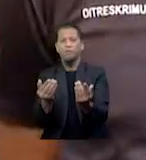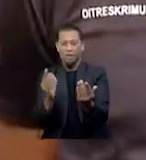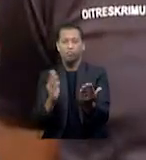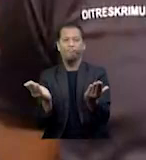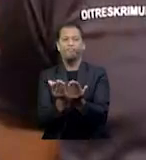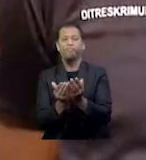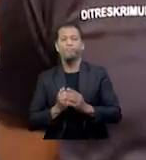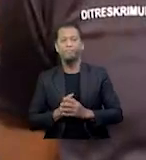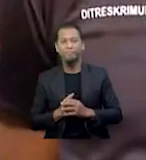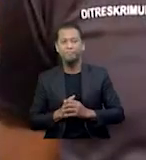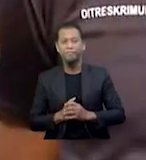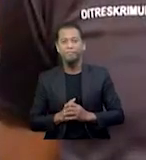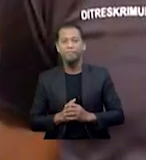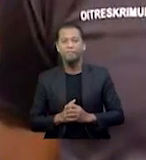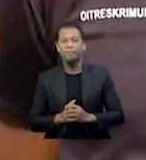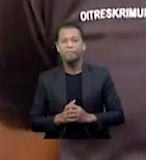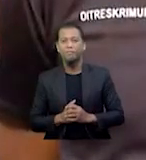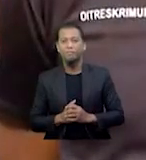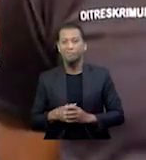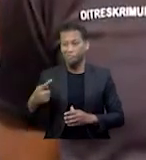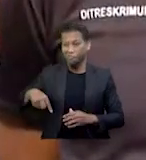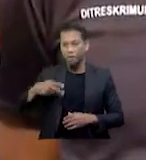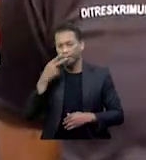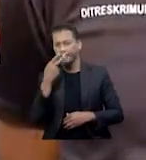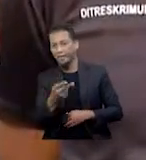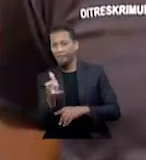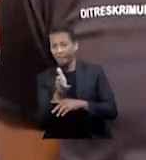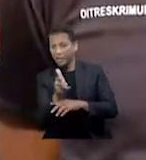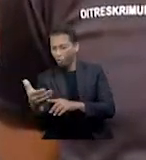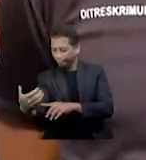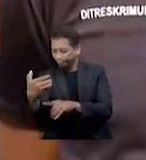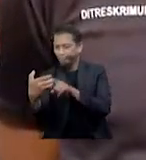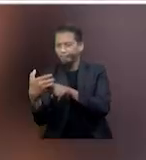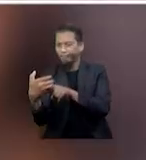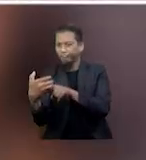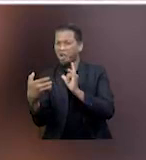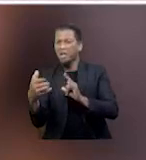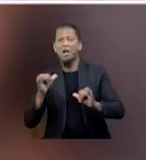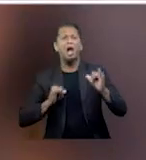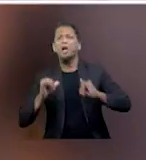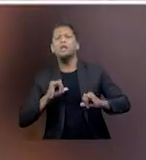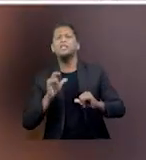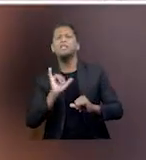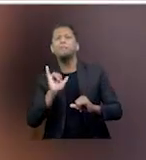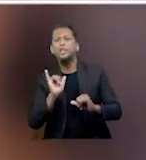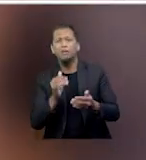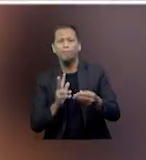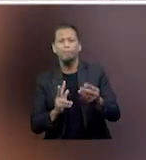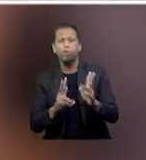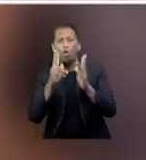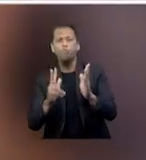lihat mungkin dari video itu ada adegan yang terpotong. Tetapi dari CCTV